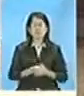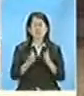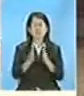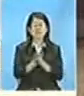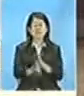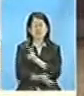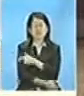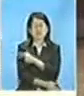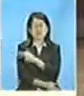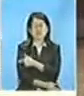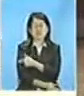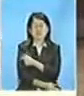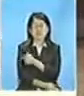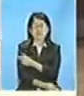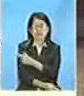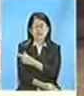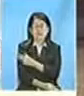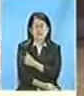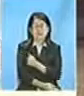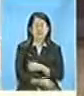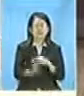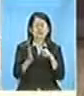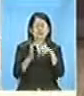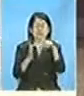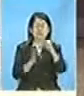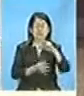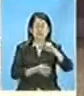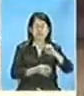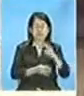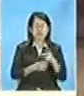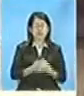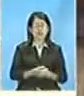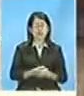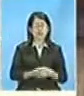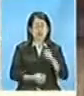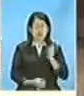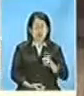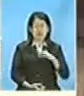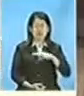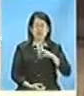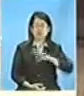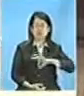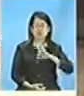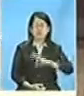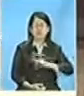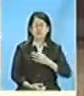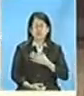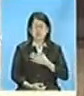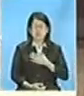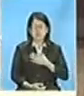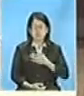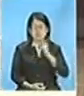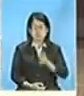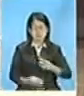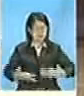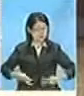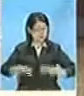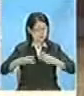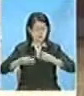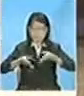ราจารย์ในแพทย์สุดแสงวิเชียนเป็นความภาคภูมิใจที่สูงสุดในชีวิ